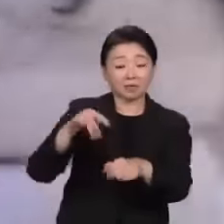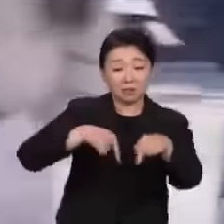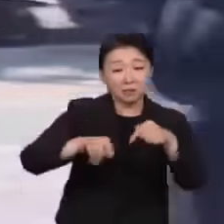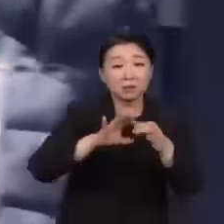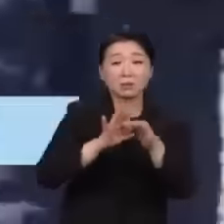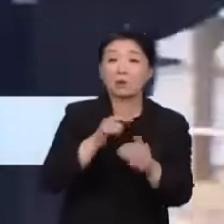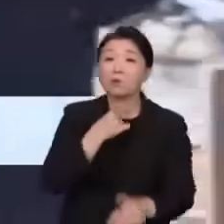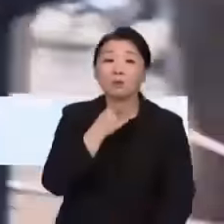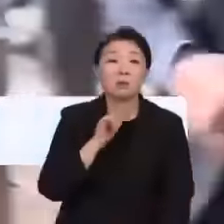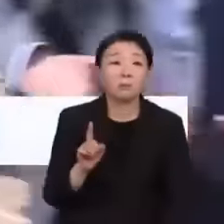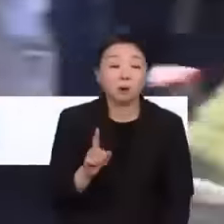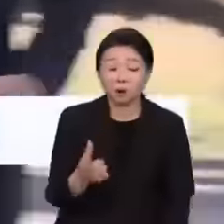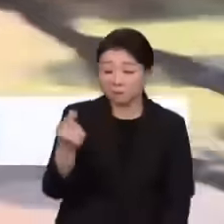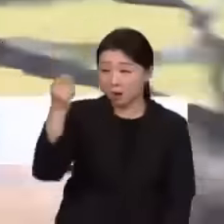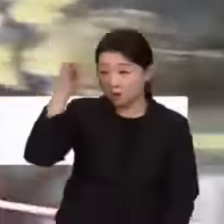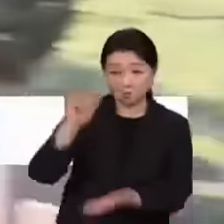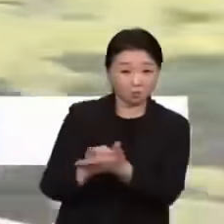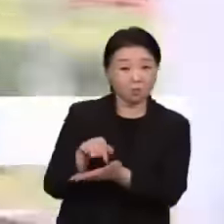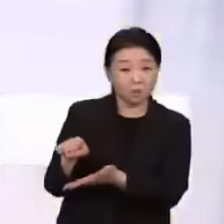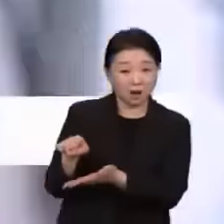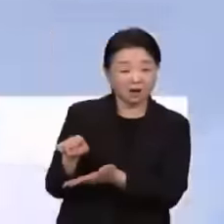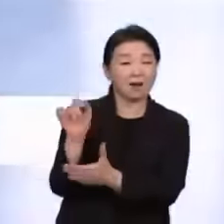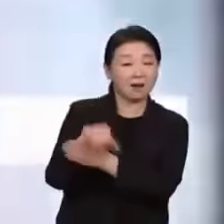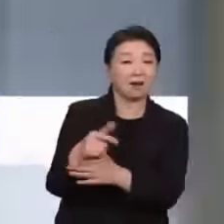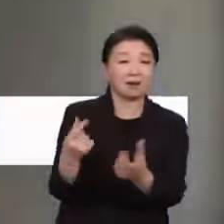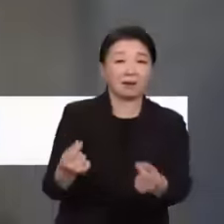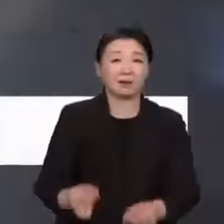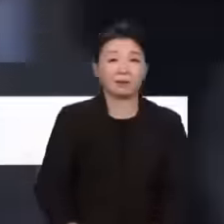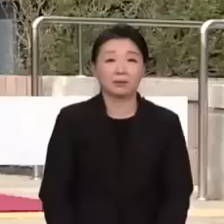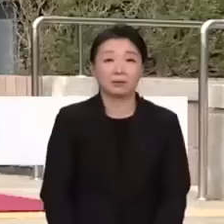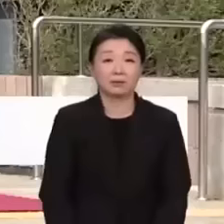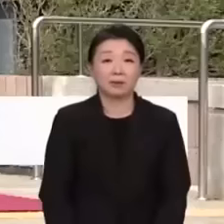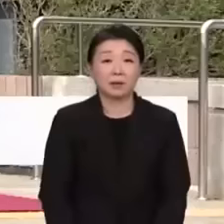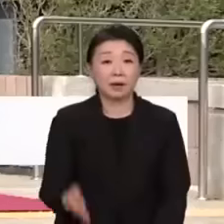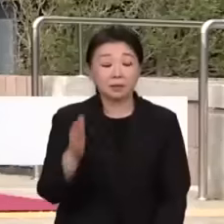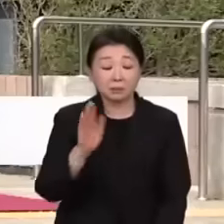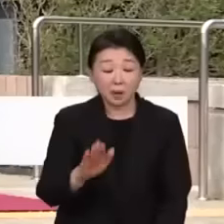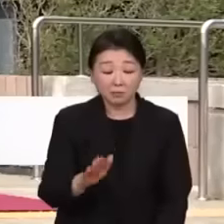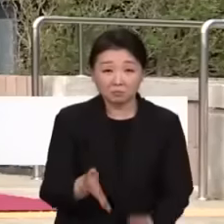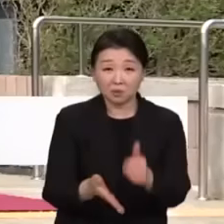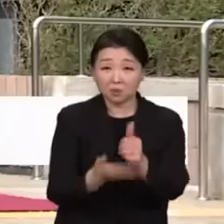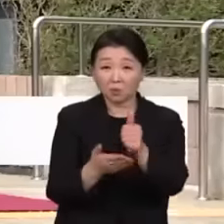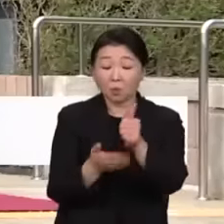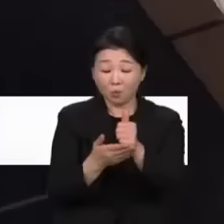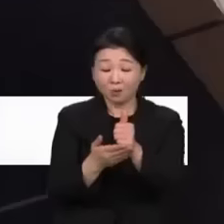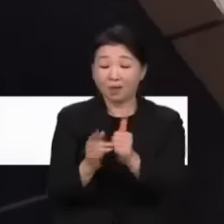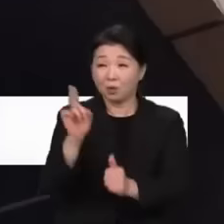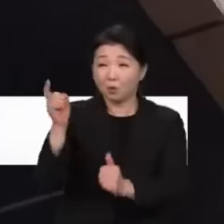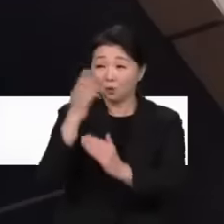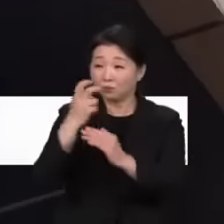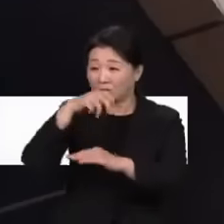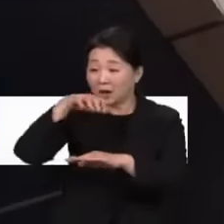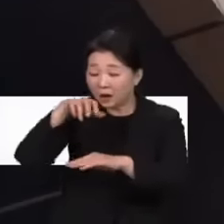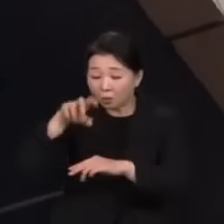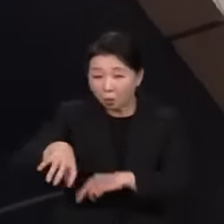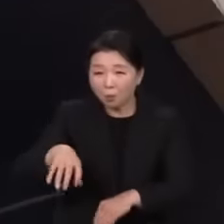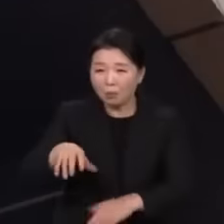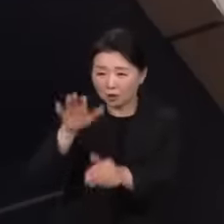정치권에서 요구해온 조기 귀국에 응한 것으로 풀이됩니다. 다만 공수처는 아직 소환 일정을 잡지